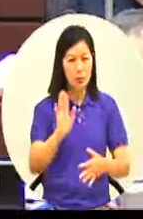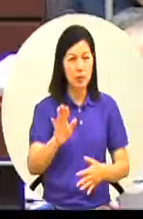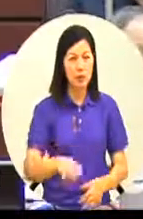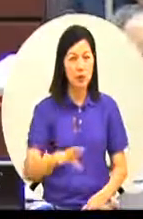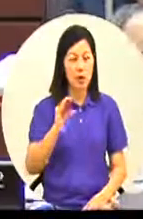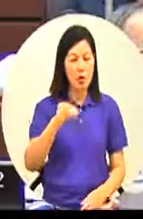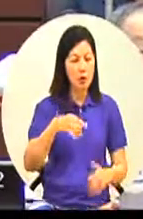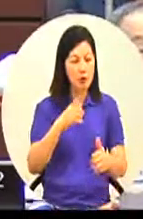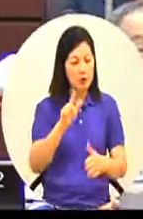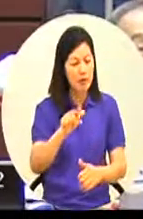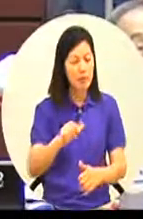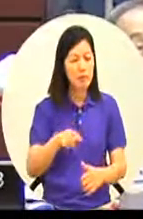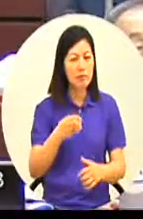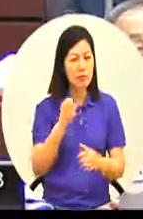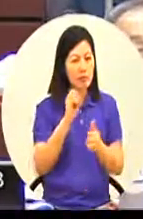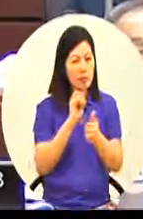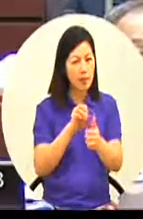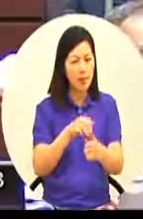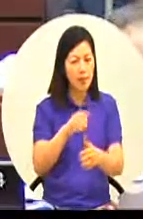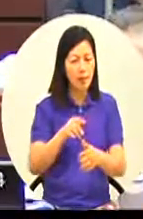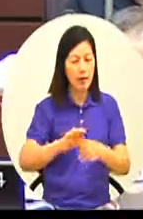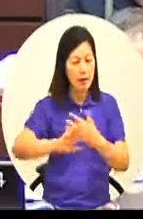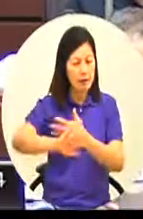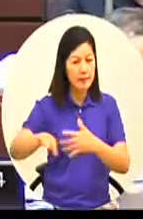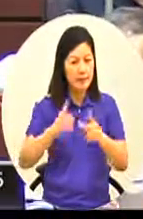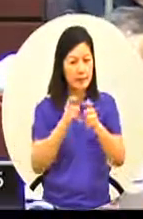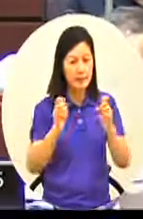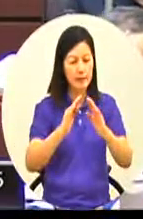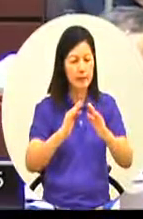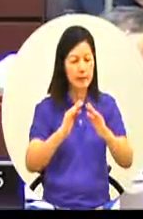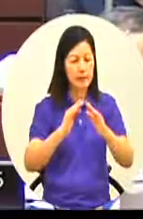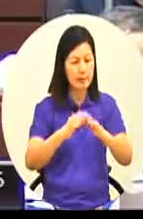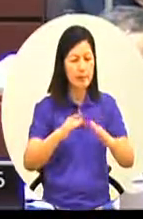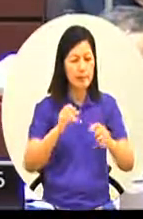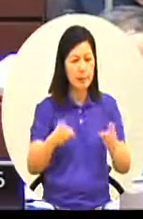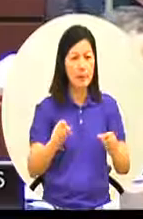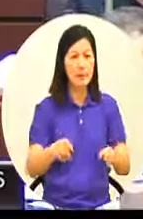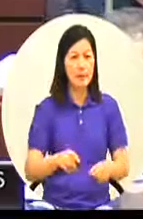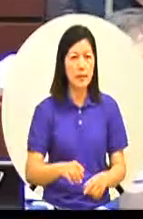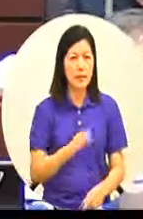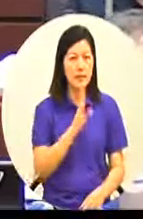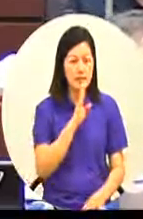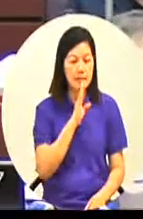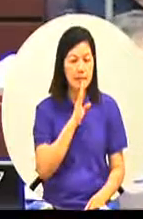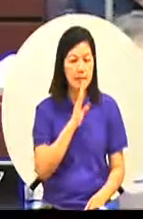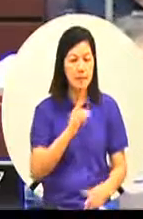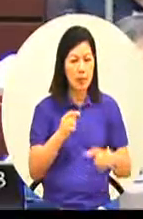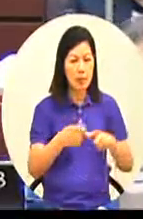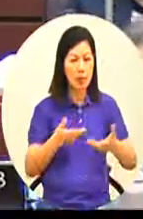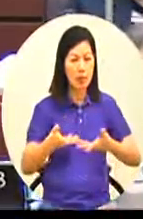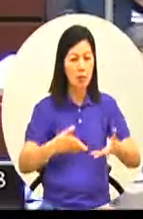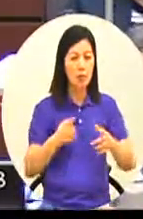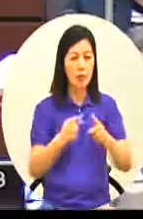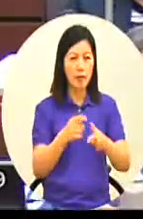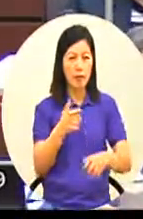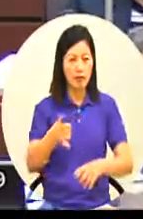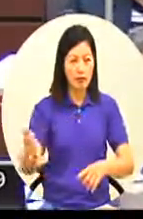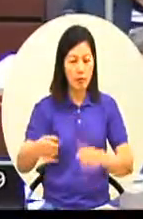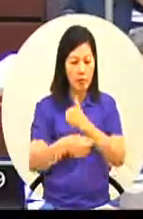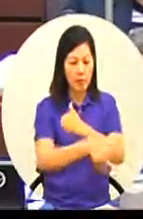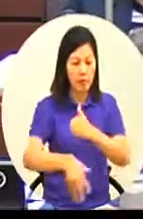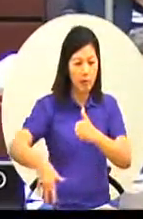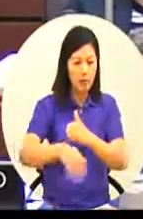讲，他说其实我们跟其他城市一个很不一样的，大概只有我们是把我们的公务人员、我们各局处的